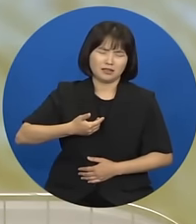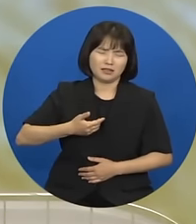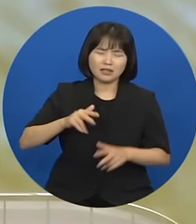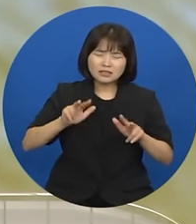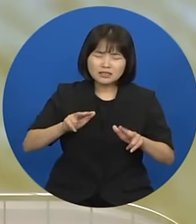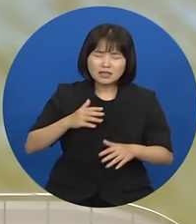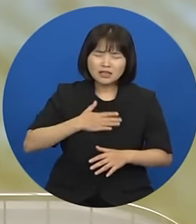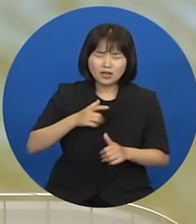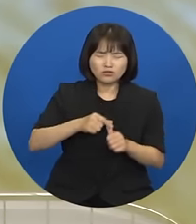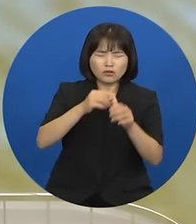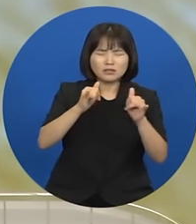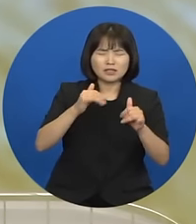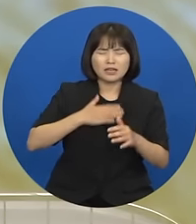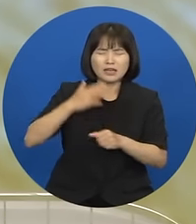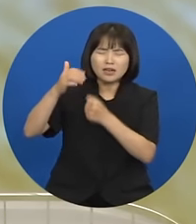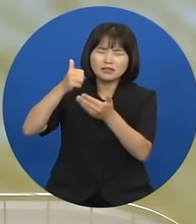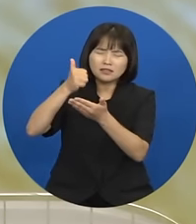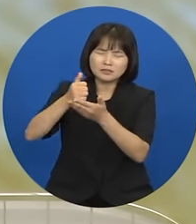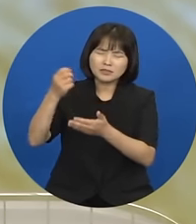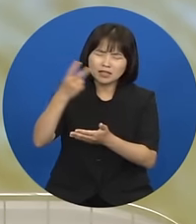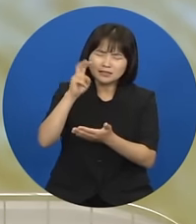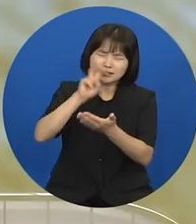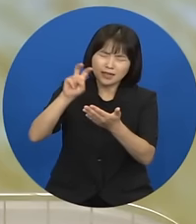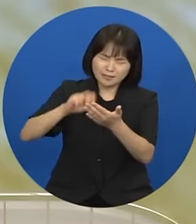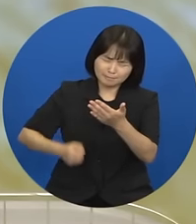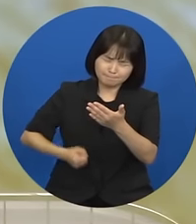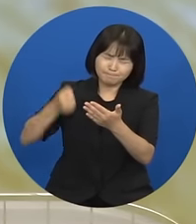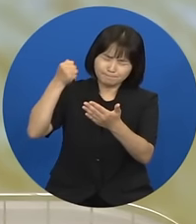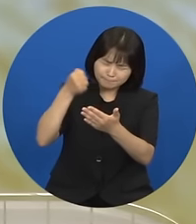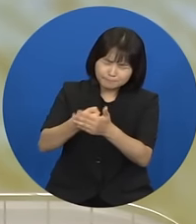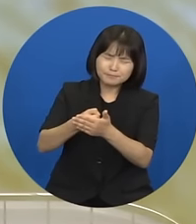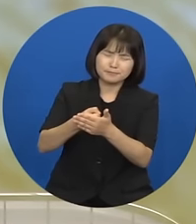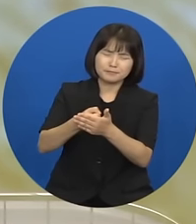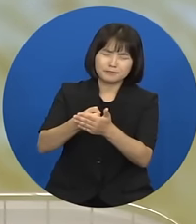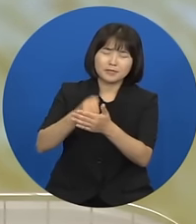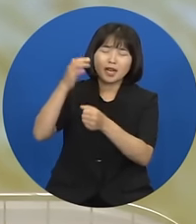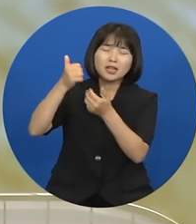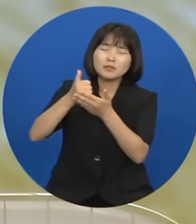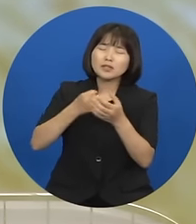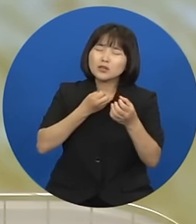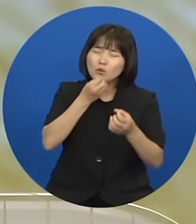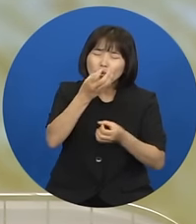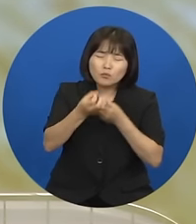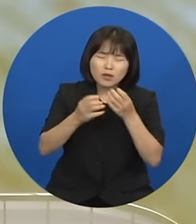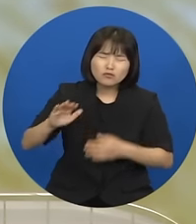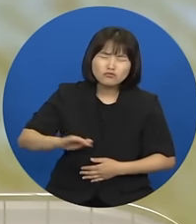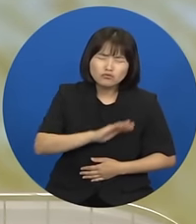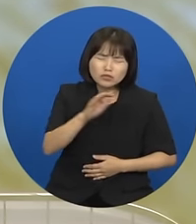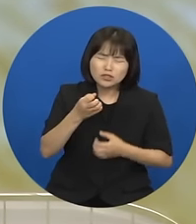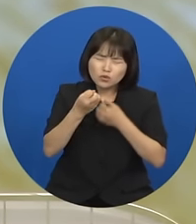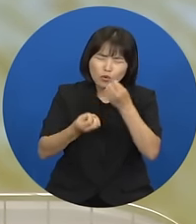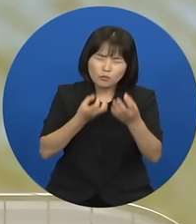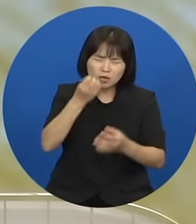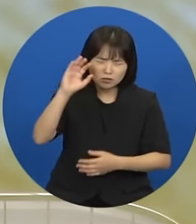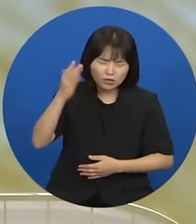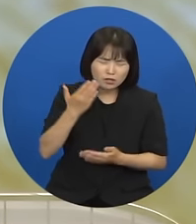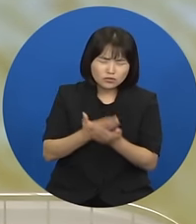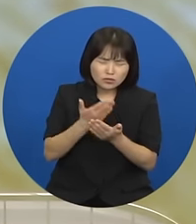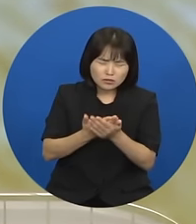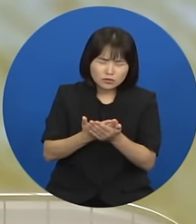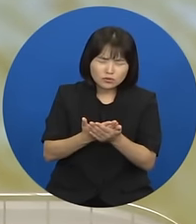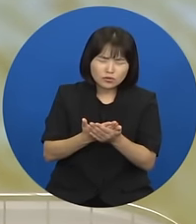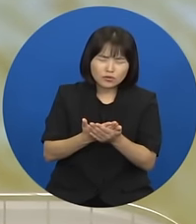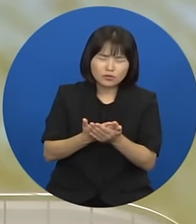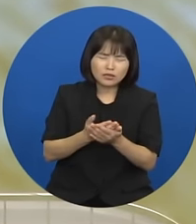내가 나의 구원자, 나의 하나님을 또다시 찬양하련다. 하나님, 이 고백이 우리의 고백이 되게 하시고 이